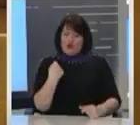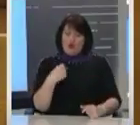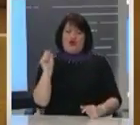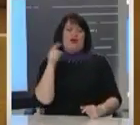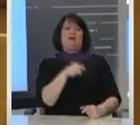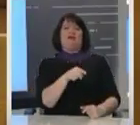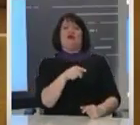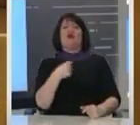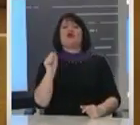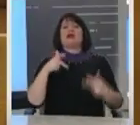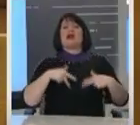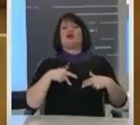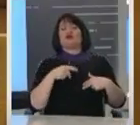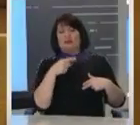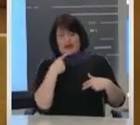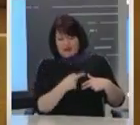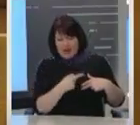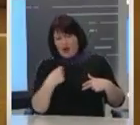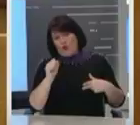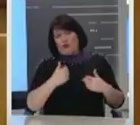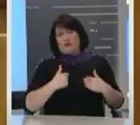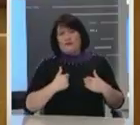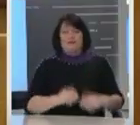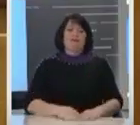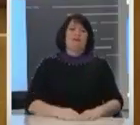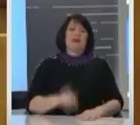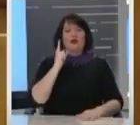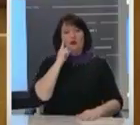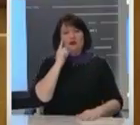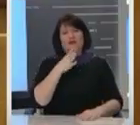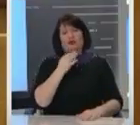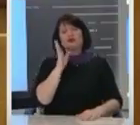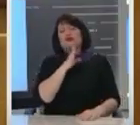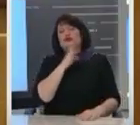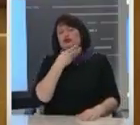λύση που έδωσε το κράτος μας». Νομίζω ότι δεν πρέπει να ζήσουμε αυτόν τον εξευτελισμό.